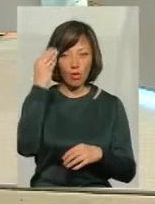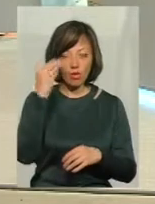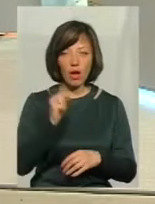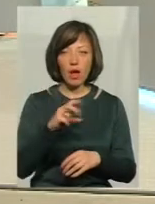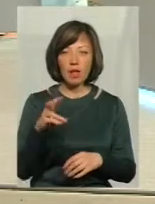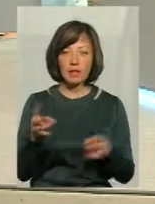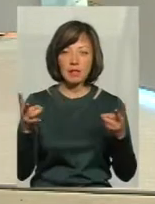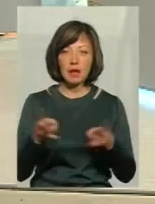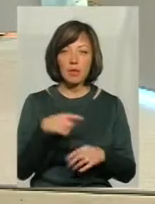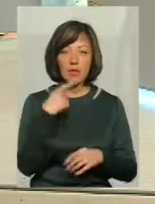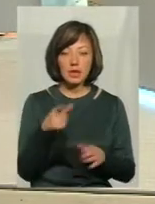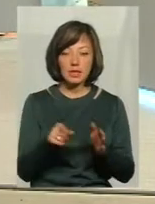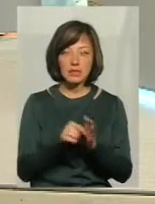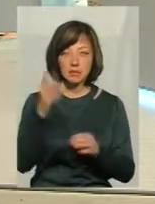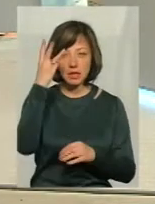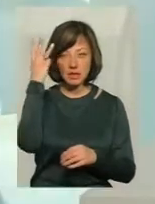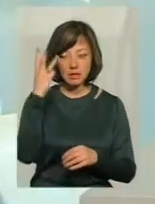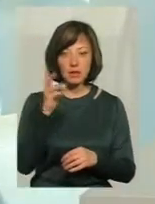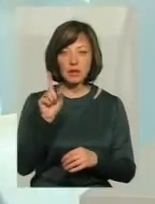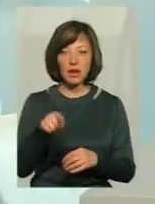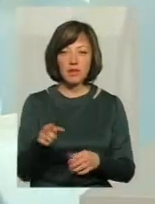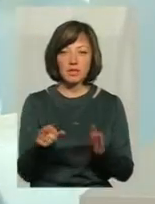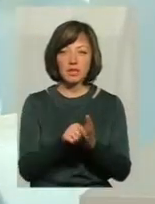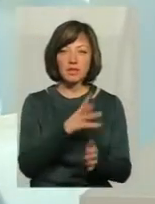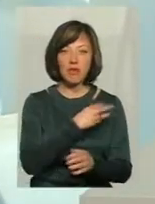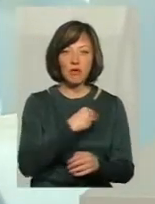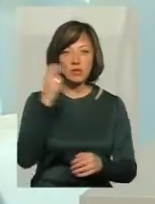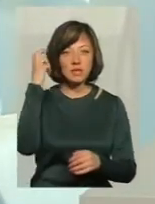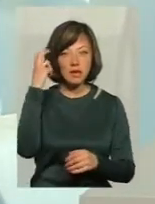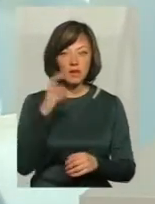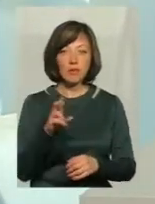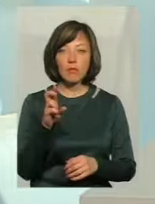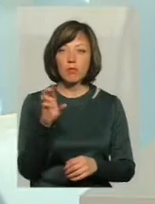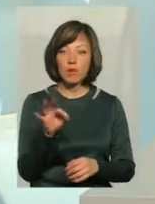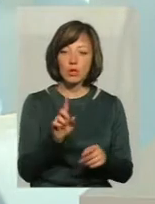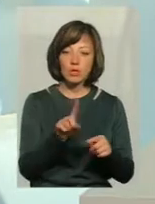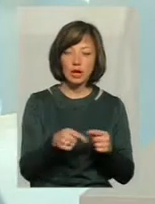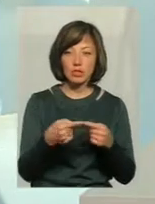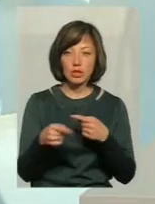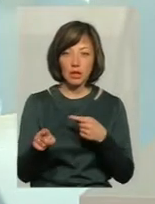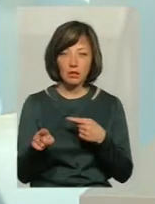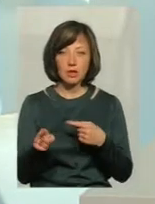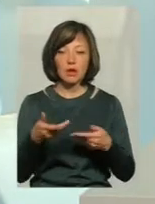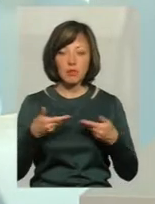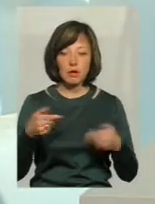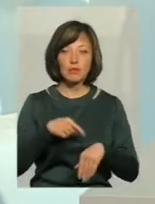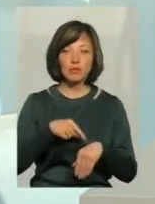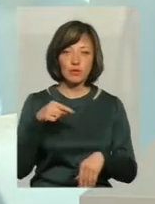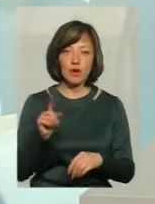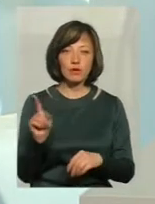Але тут треба говорити і з Хмельницьким, тут треба говорити навіть там і з Львовом, і з Києвом, тому що так чи інакше ми відчуваємо,